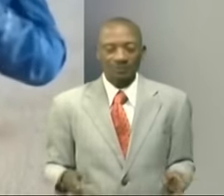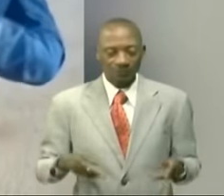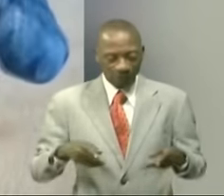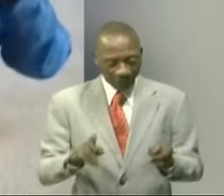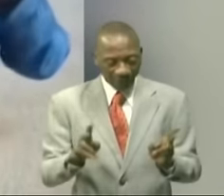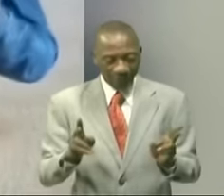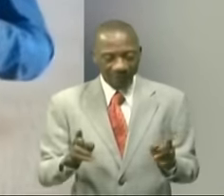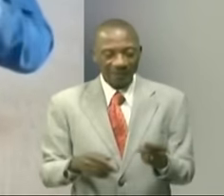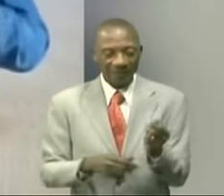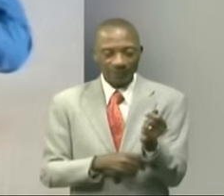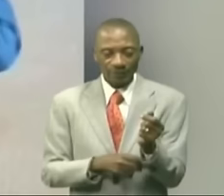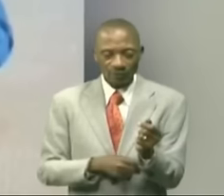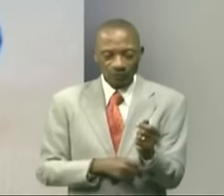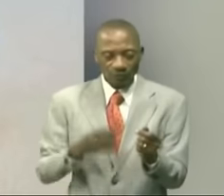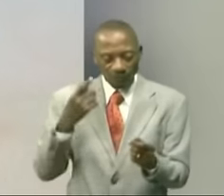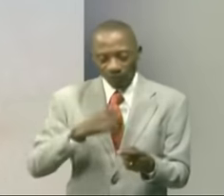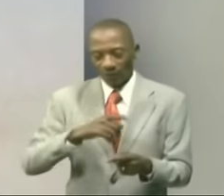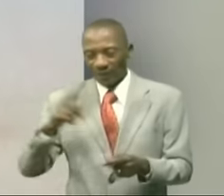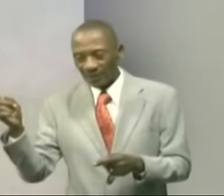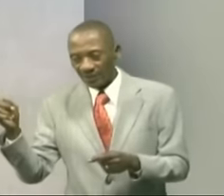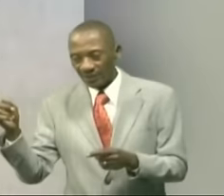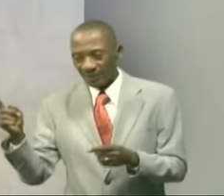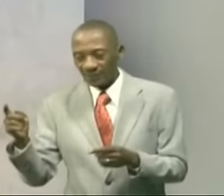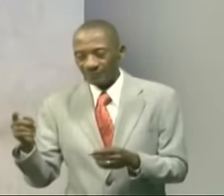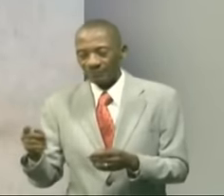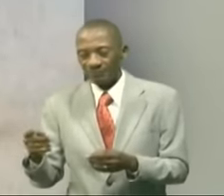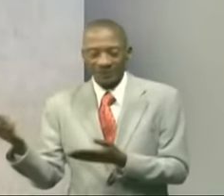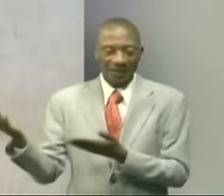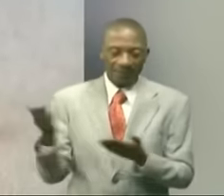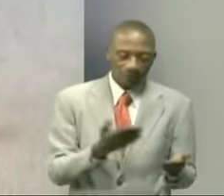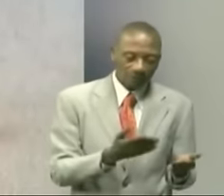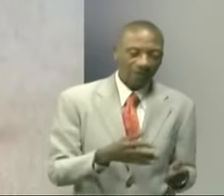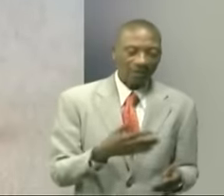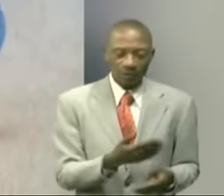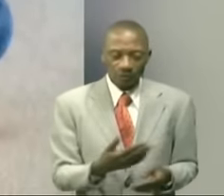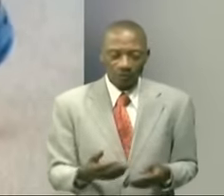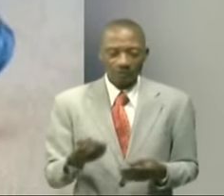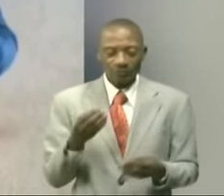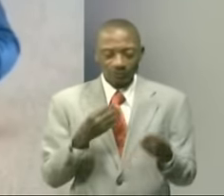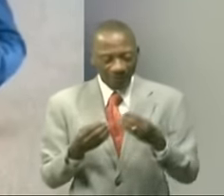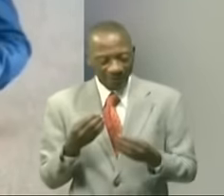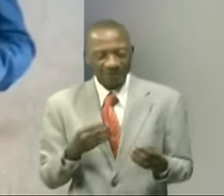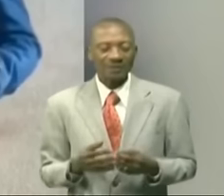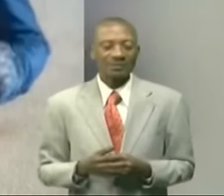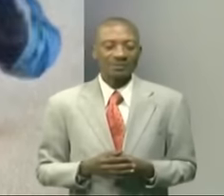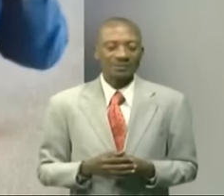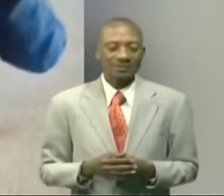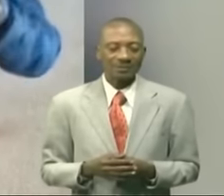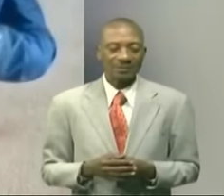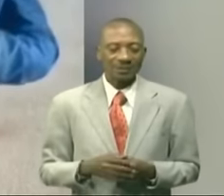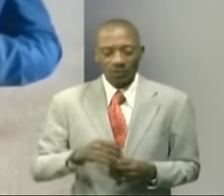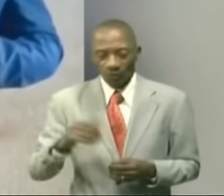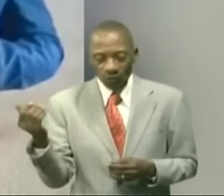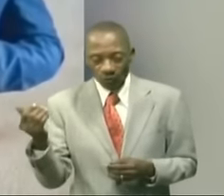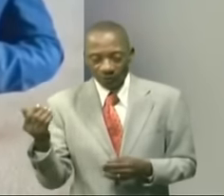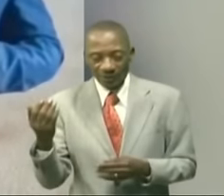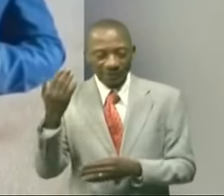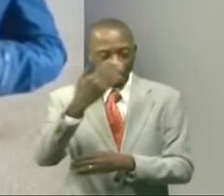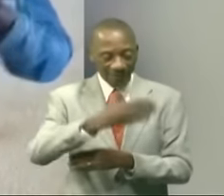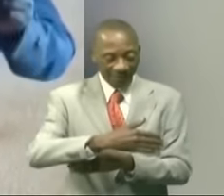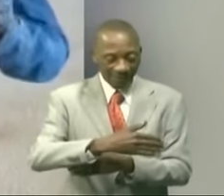de la société civile dénoncent à leur niveau toutes les barrières militaires et